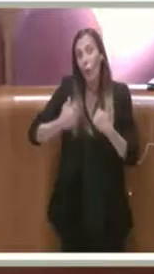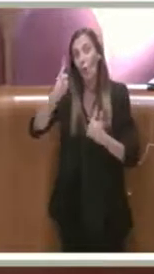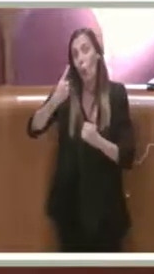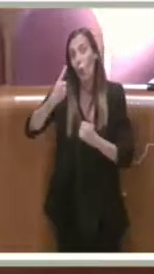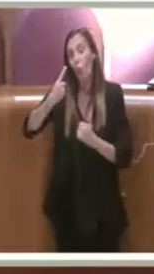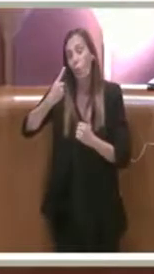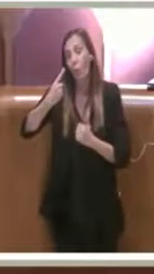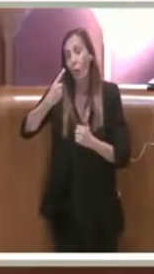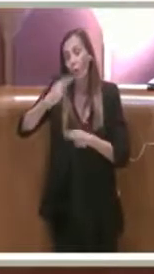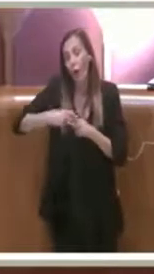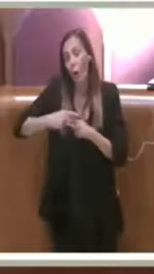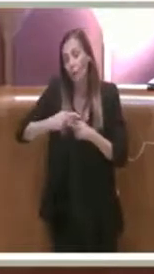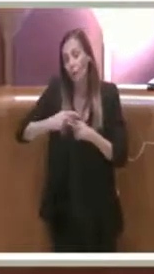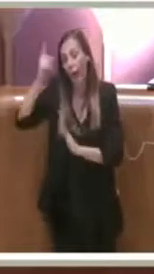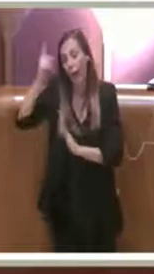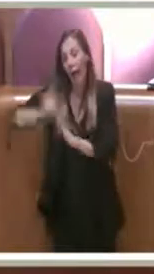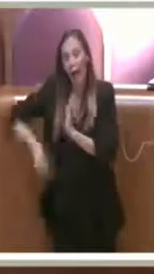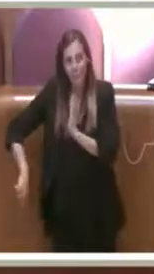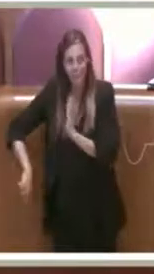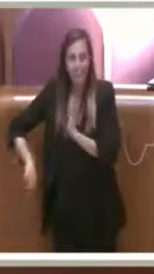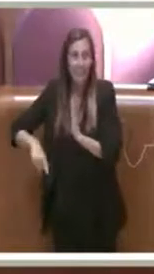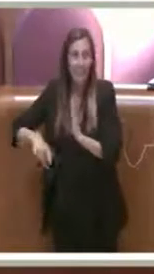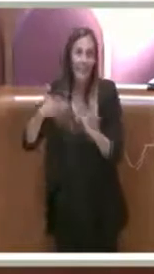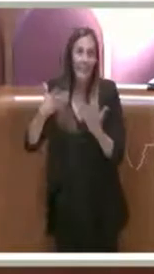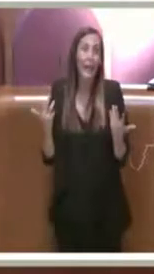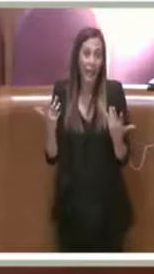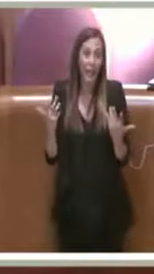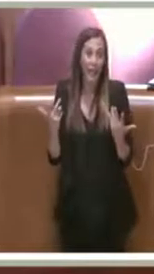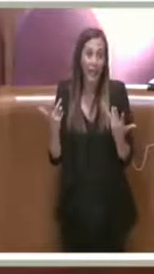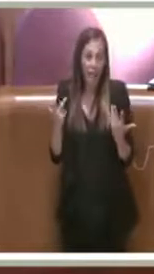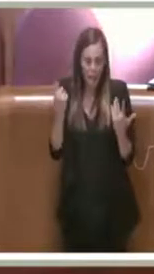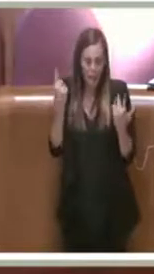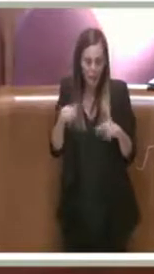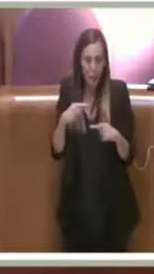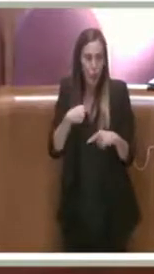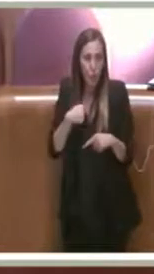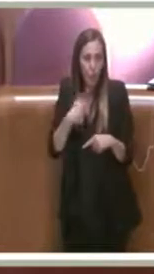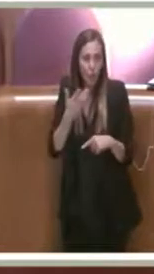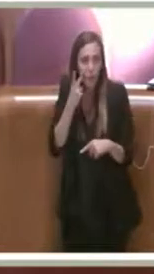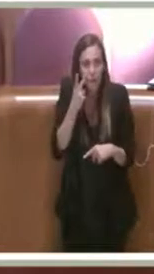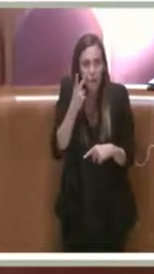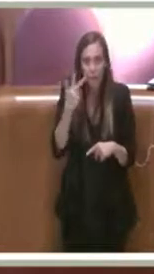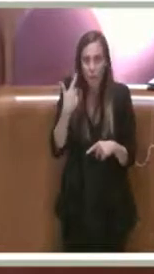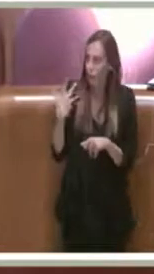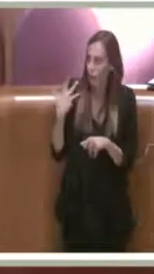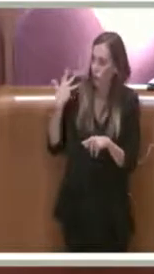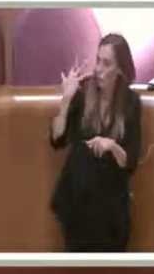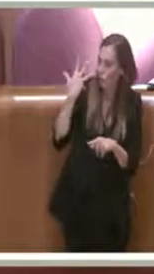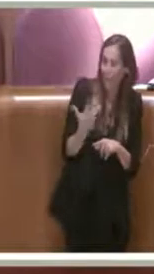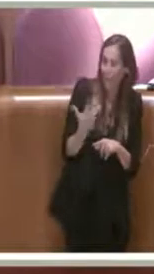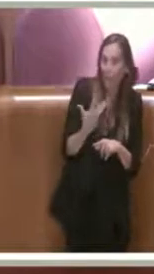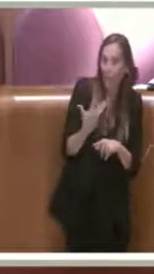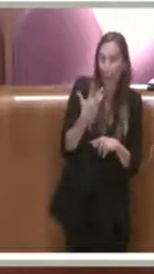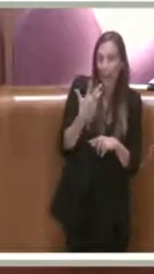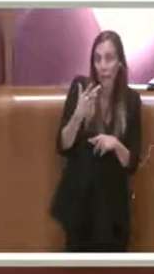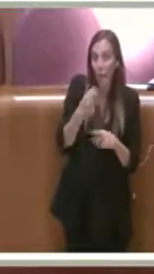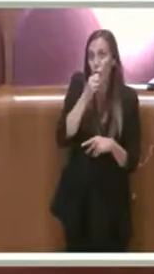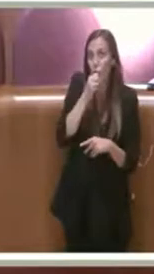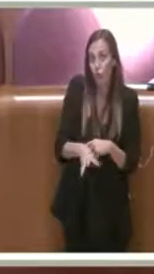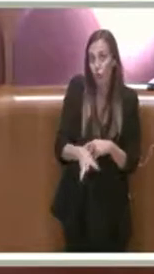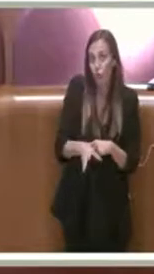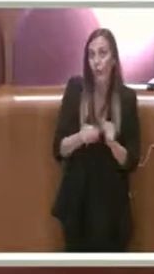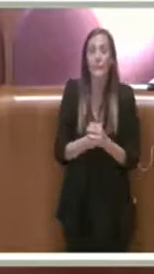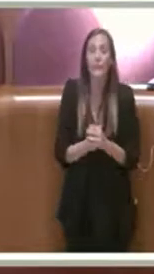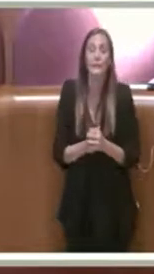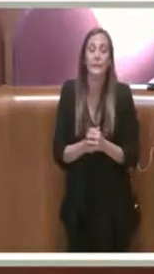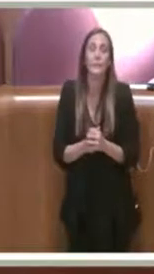dei correttivi legati alla prassi, abbiamo visto che di fatto è quello che si verifica ormai già da 5 anni. Abbiamo anche